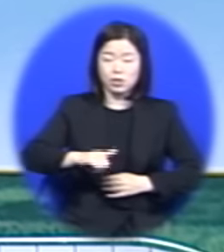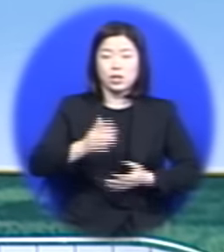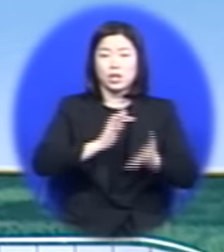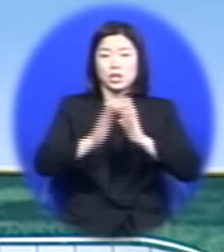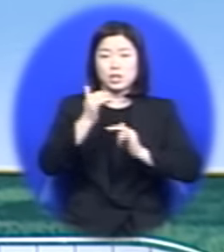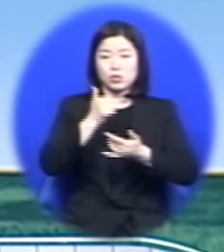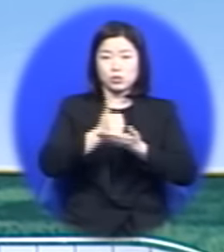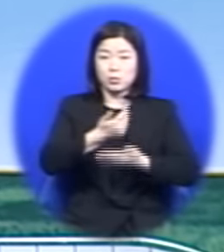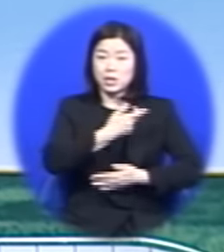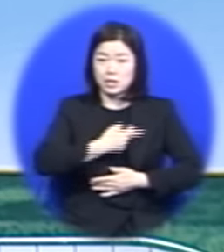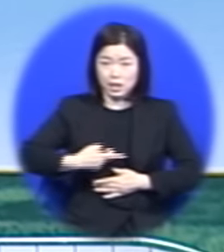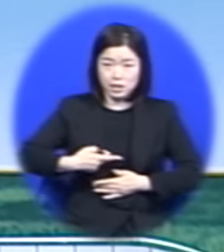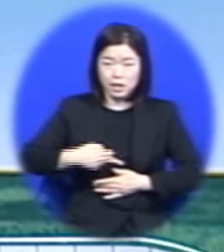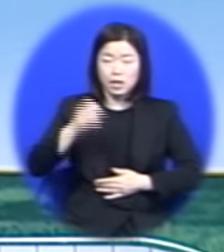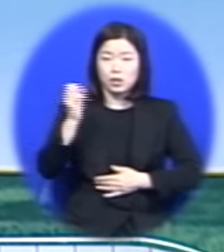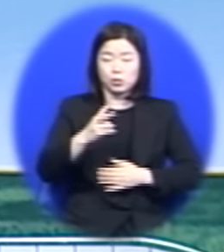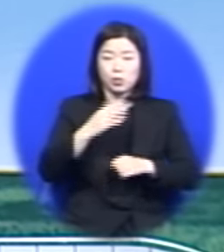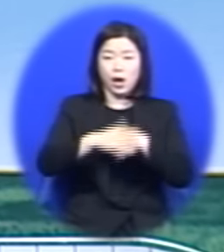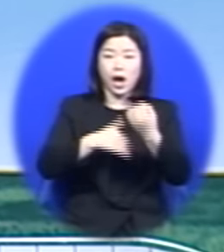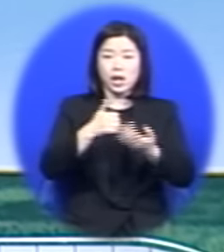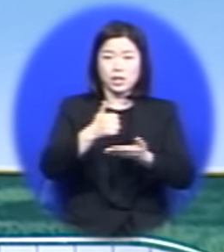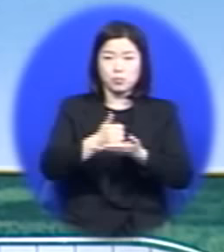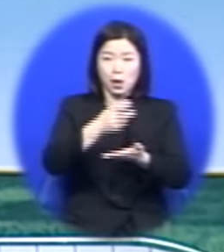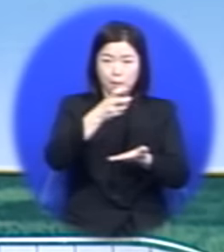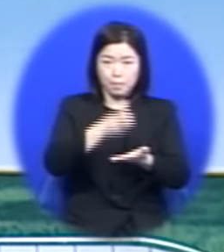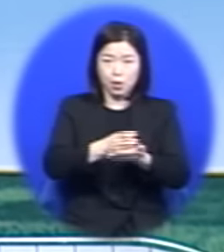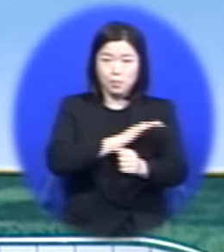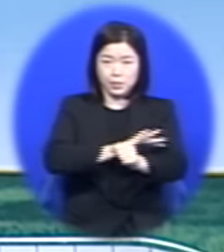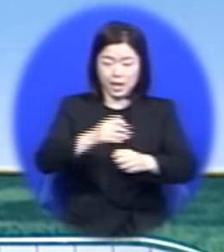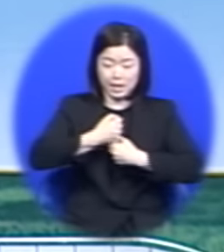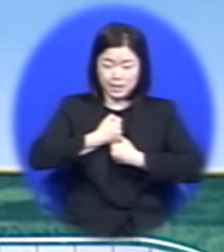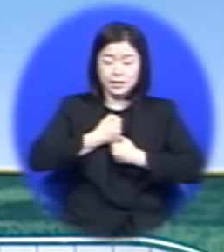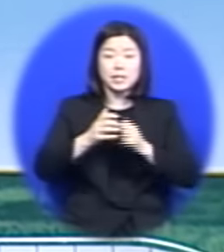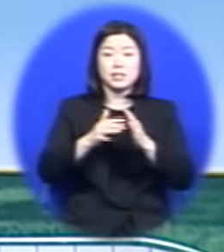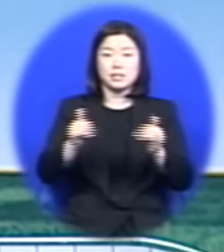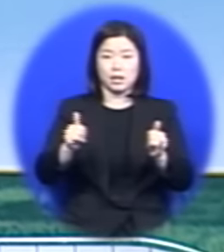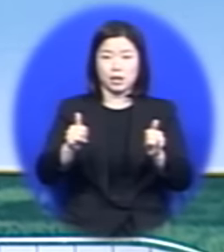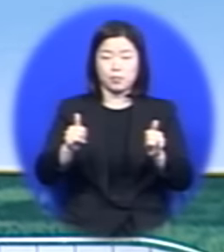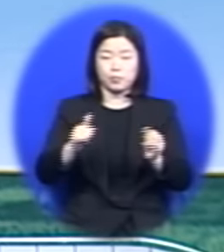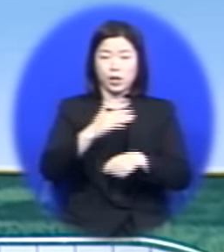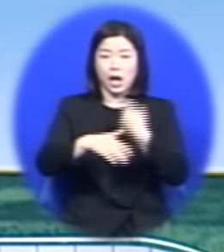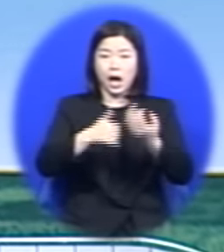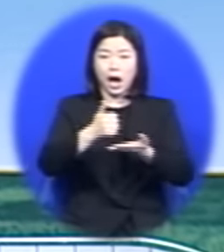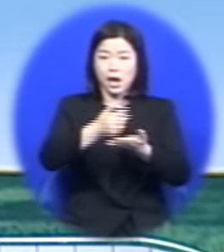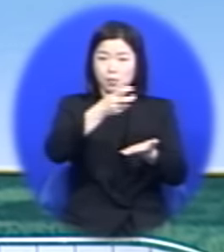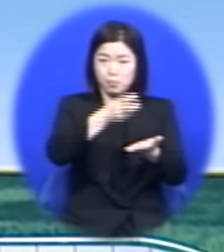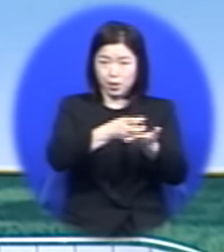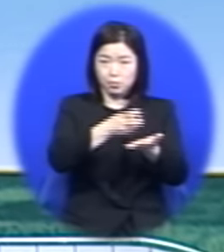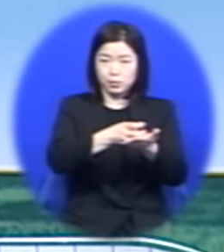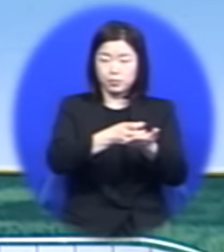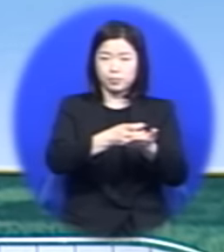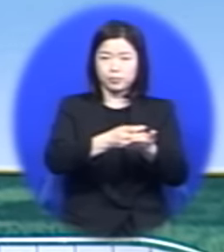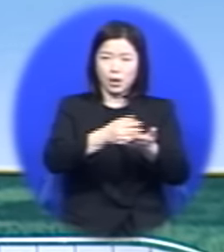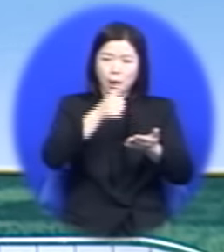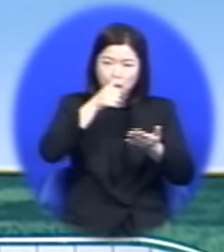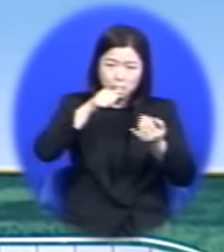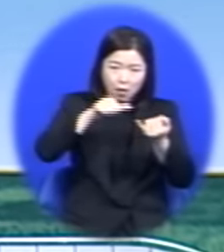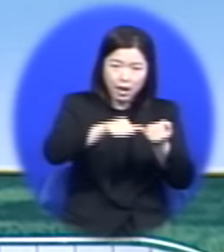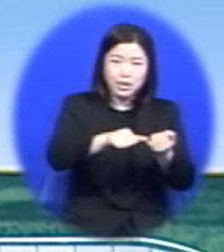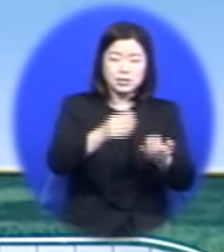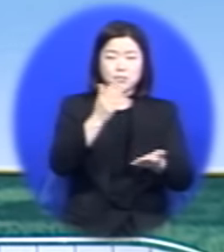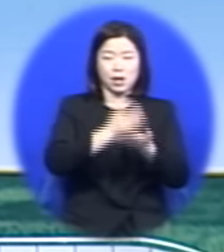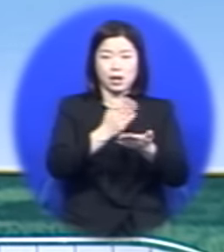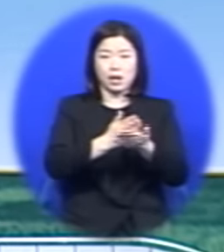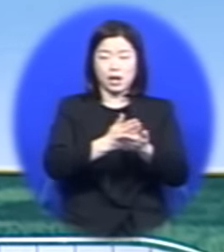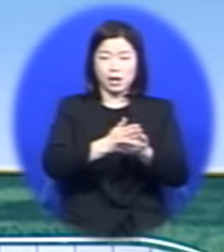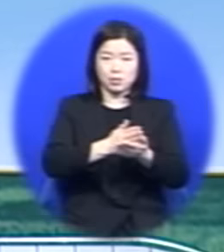제자는 하나님의 계명을 잘 지키는 사람입니다. 하나님의 계명은 간음하지 마라, 살인하지